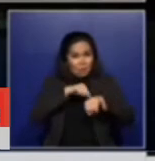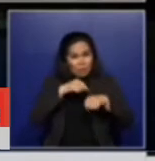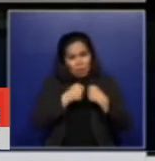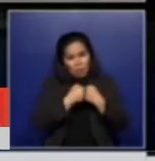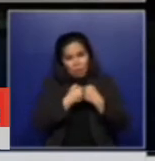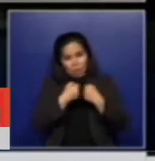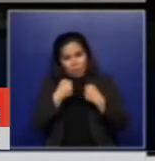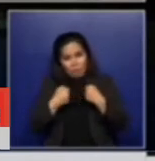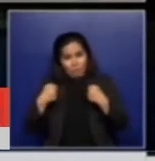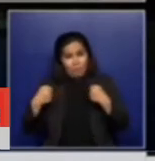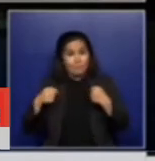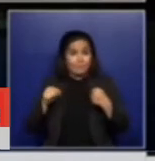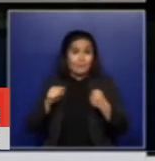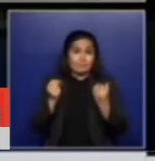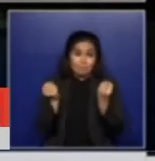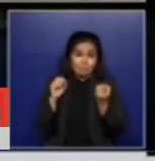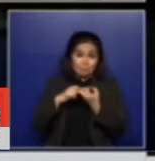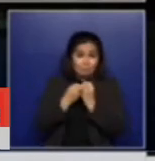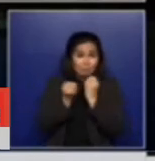ทราบไหมครับ